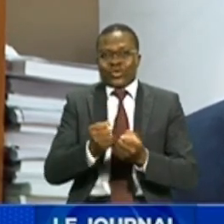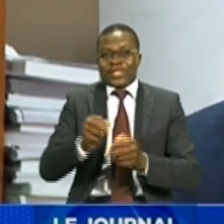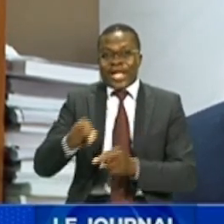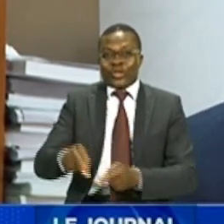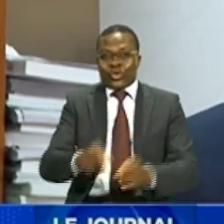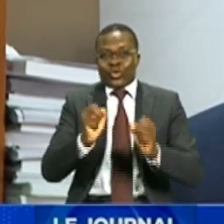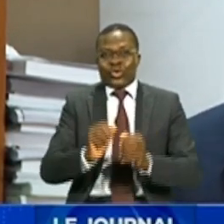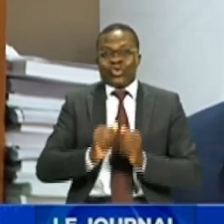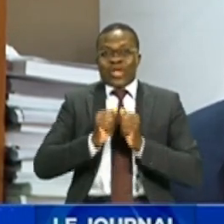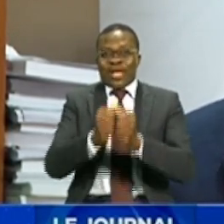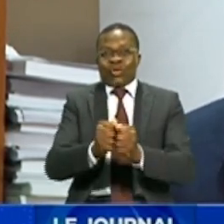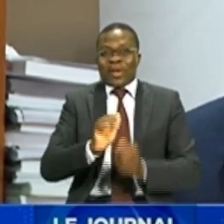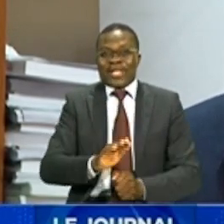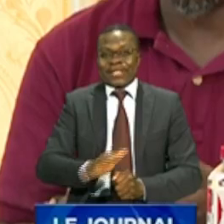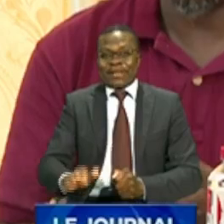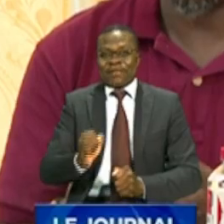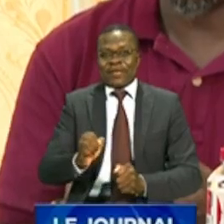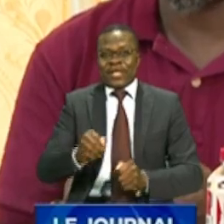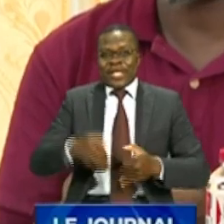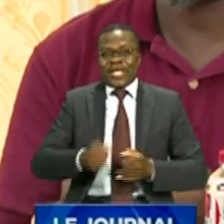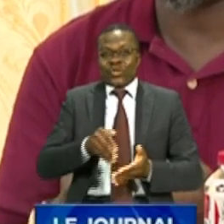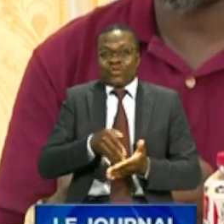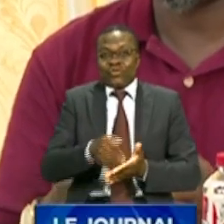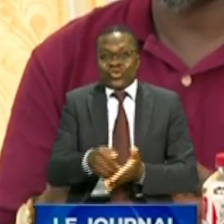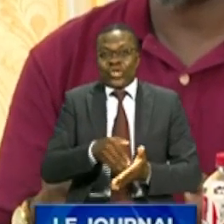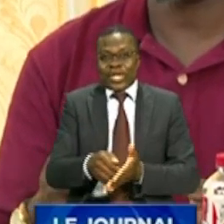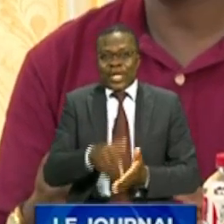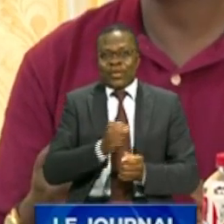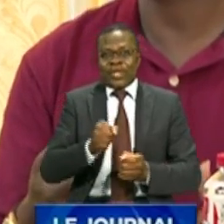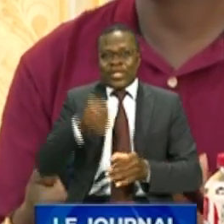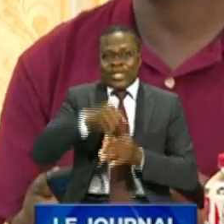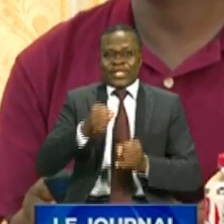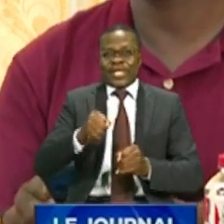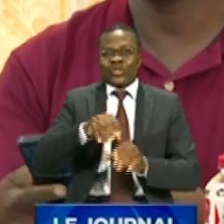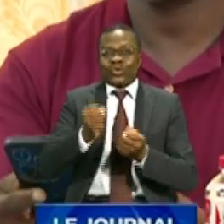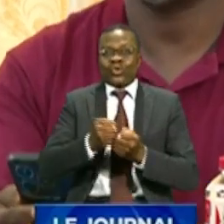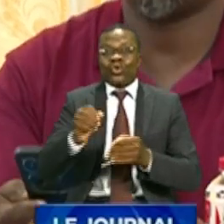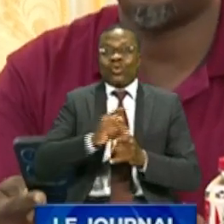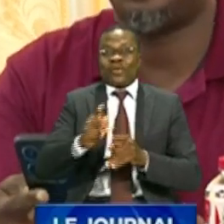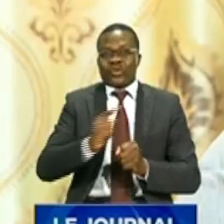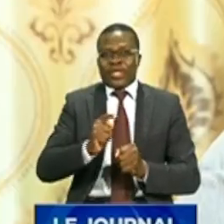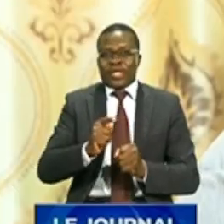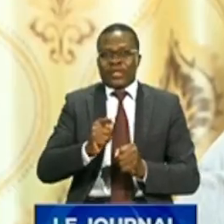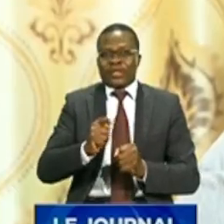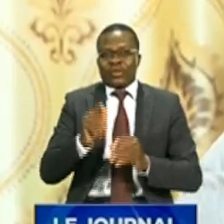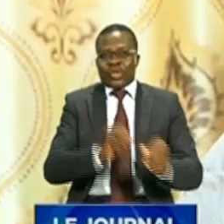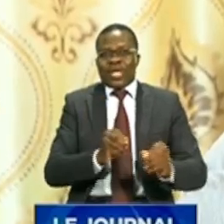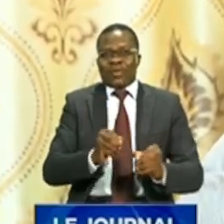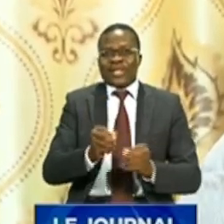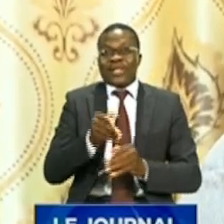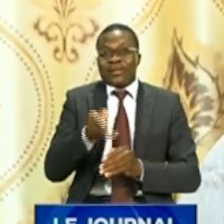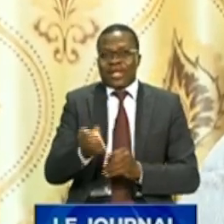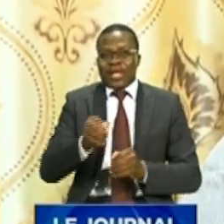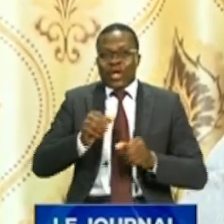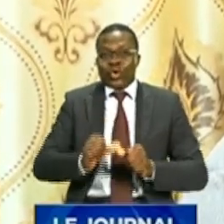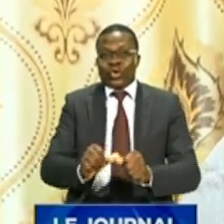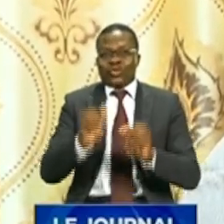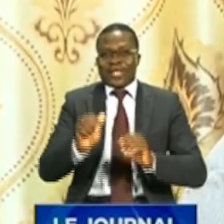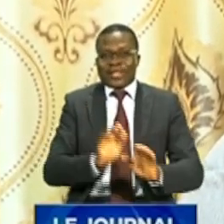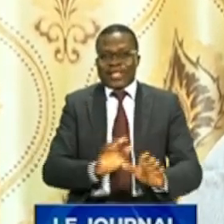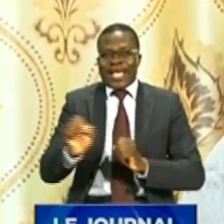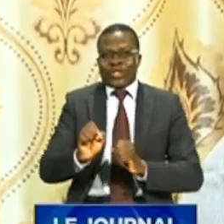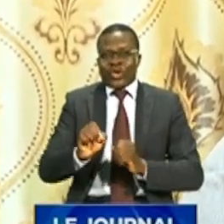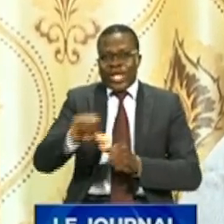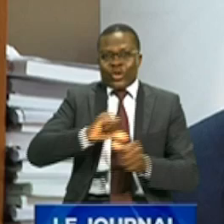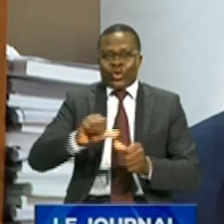de l'accompagnement des enfants et jeunes vulnérables et de l'insertion socio-professionnelle. permettant ainsi d'assurer une continuité d'action et